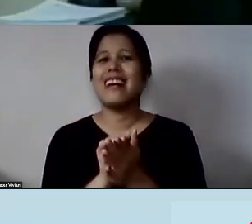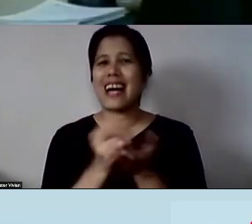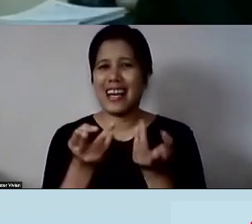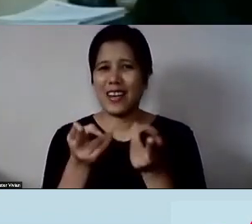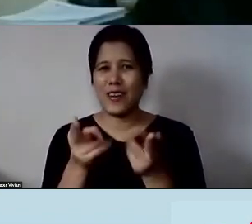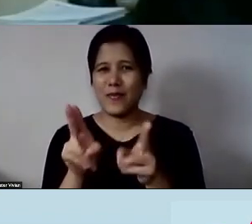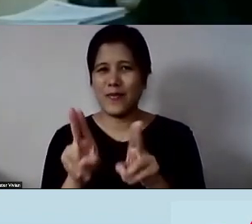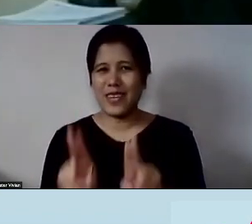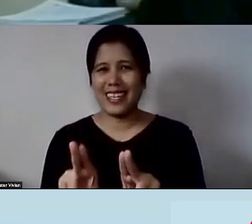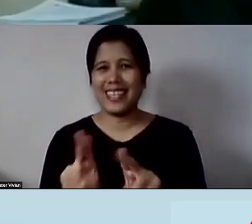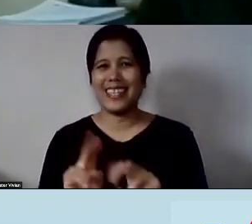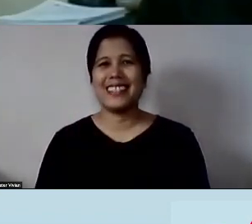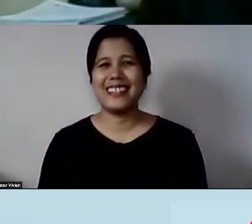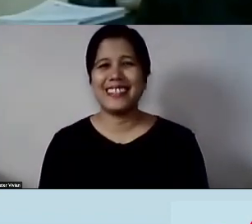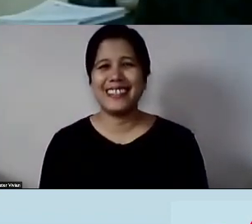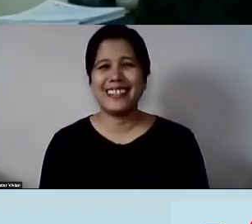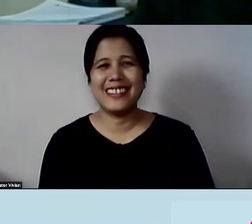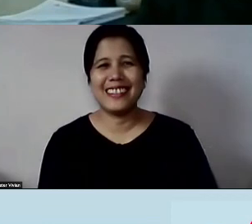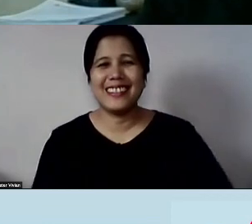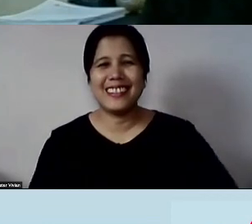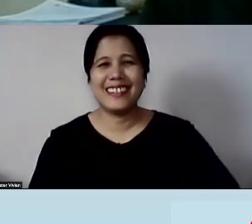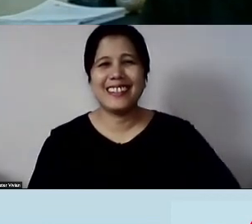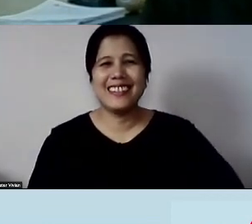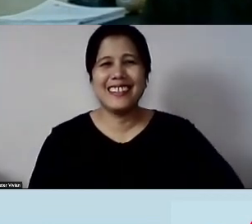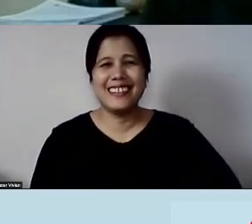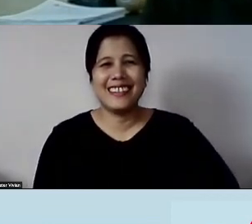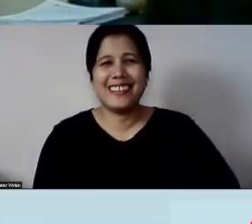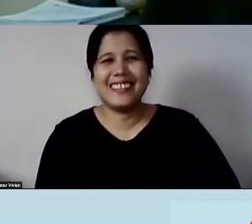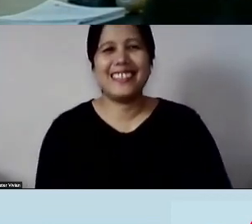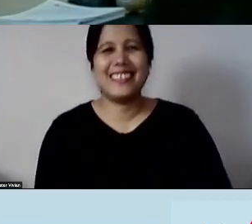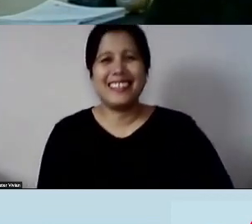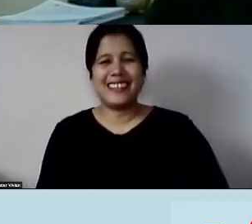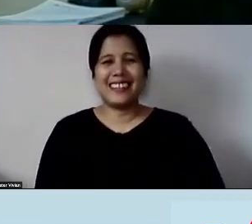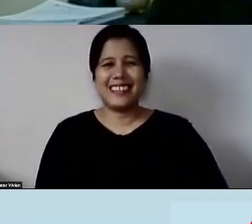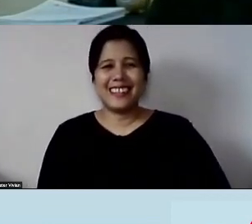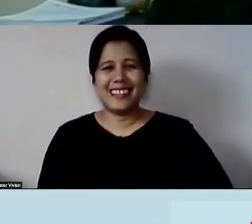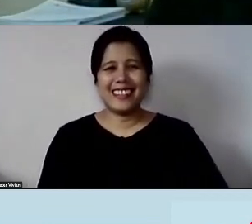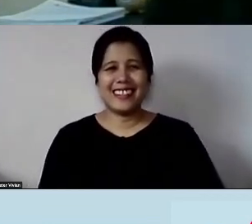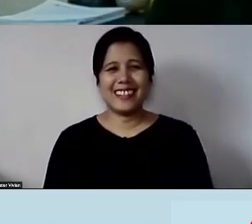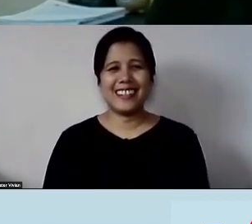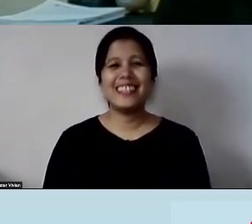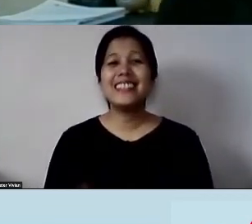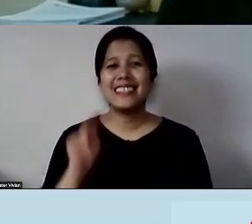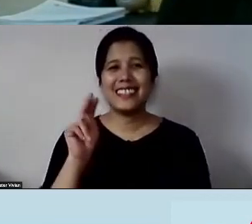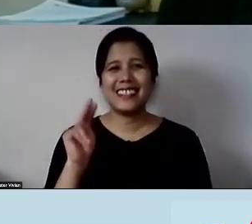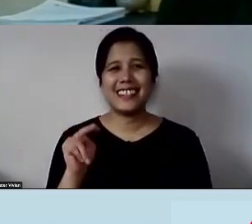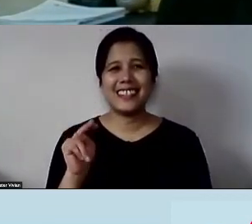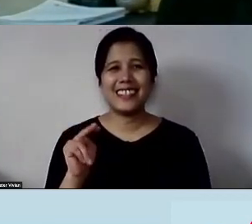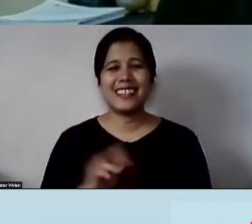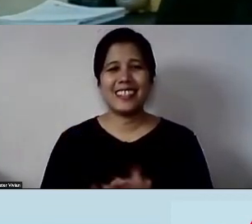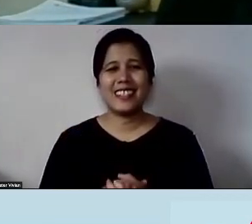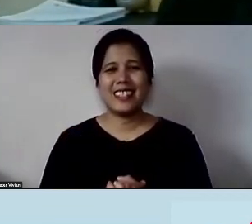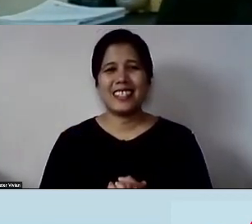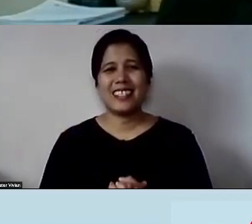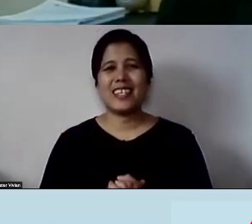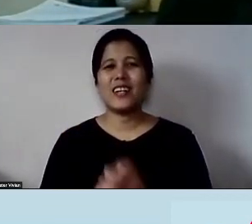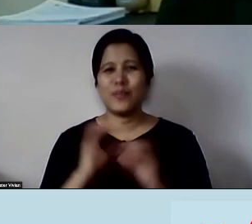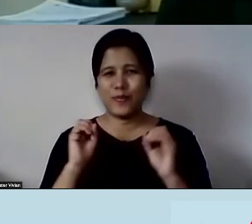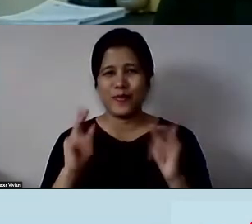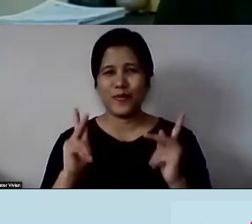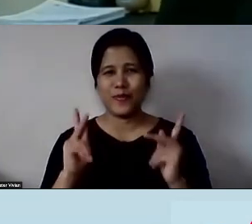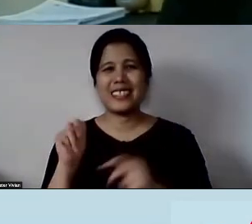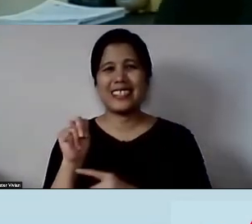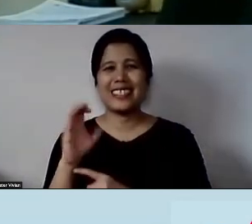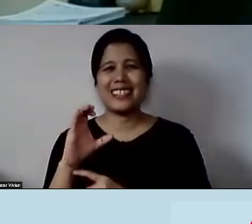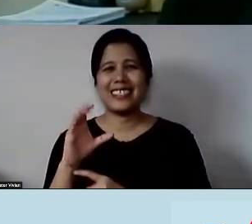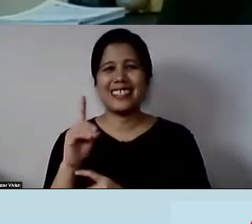3 days conference, ASEAN conference on ADHD. Yeah. Kailangan i-ano to, sir. Sa ganda, okay lang yan, NCDA yan.